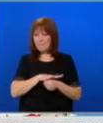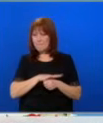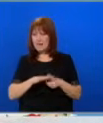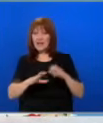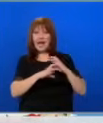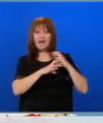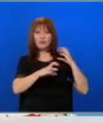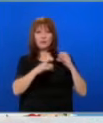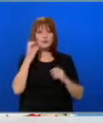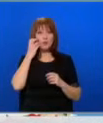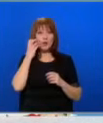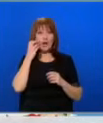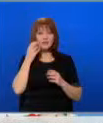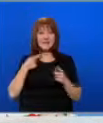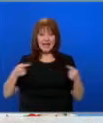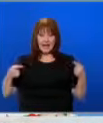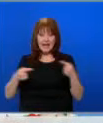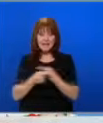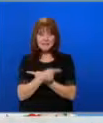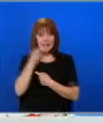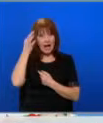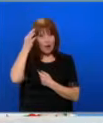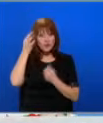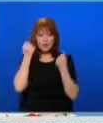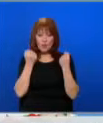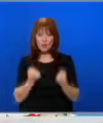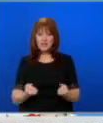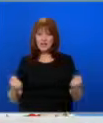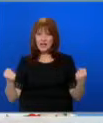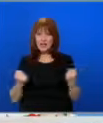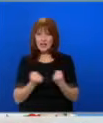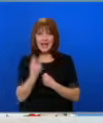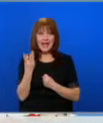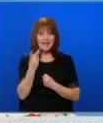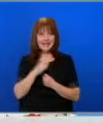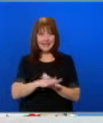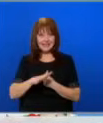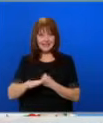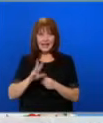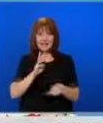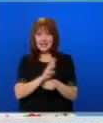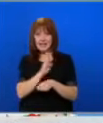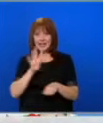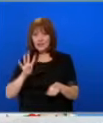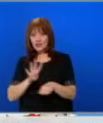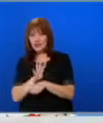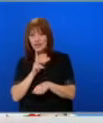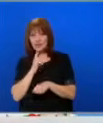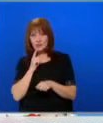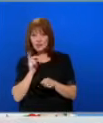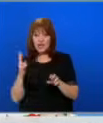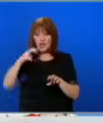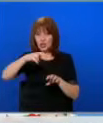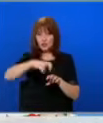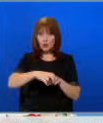Препълнен автобус в Бургас се размина на косъм от тежък инцидент. Три деца между 13 и 14 години изскочили пред него и